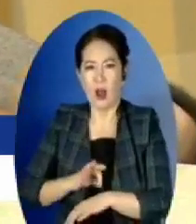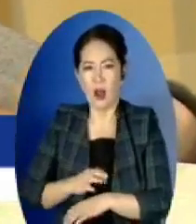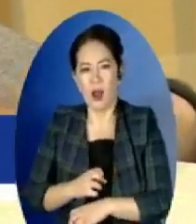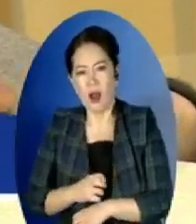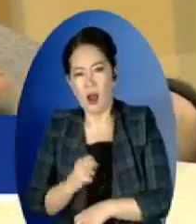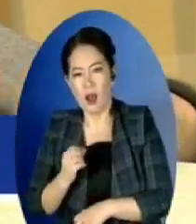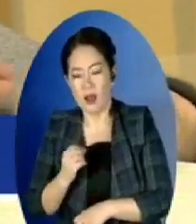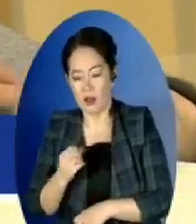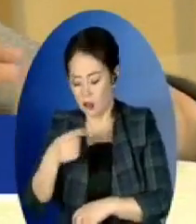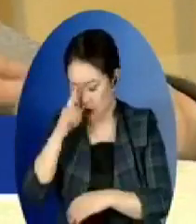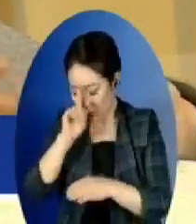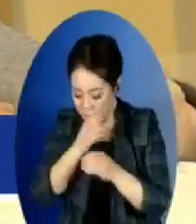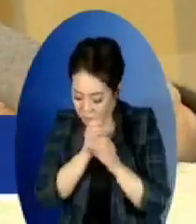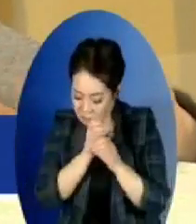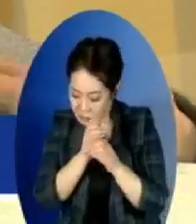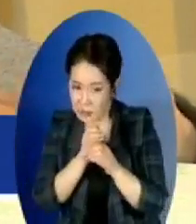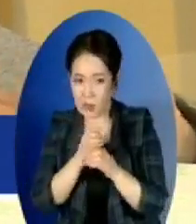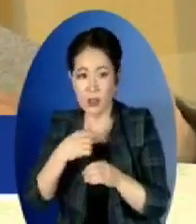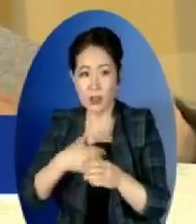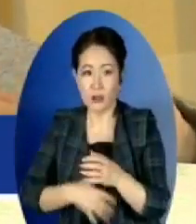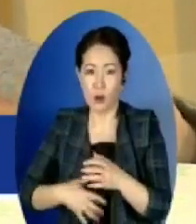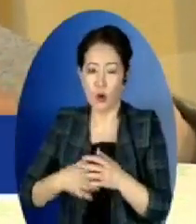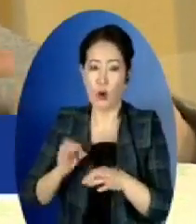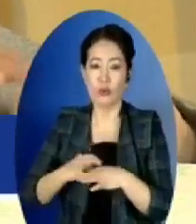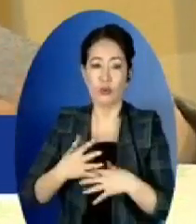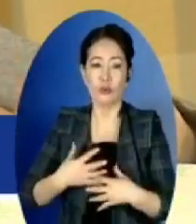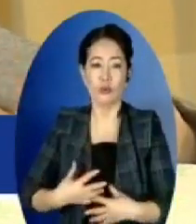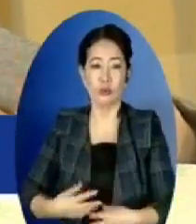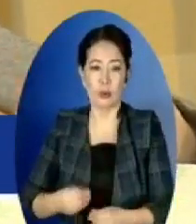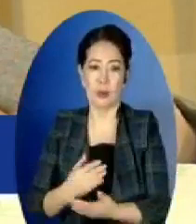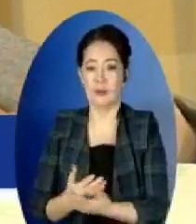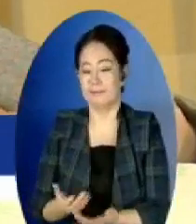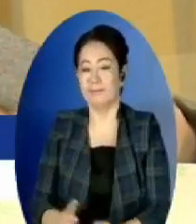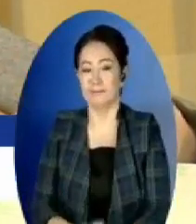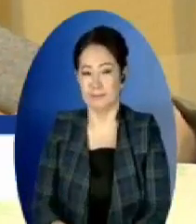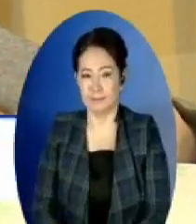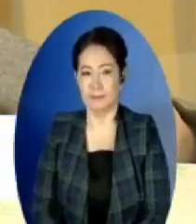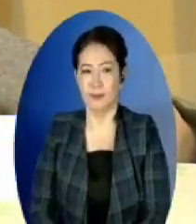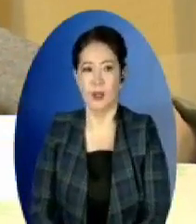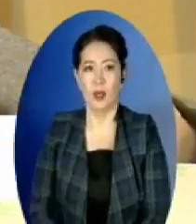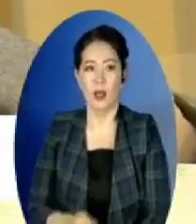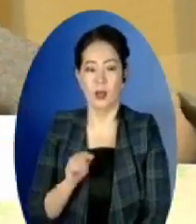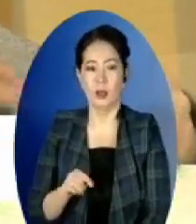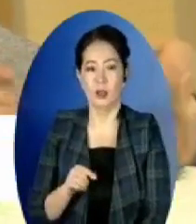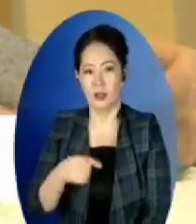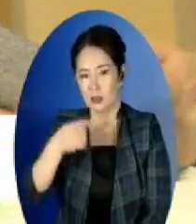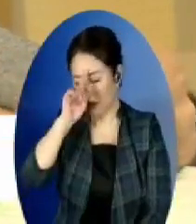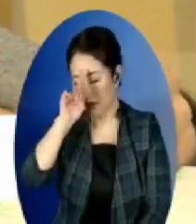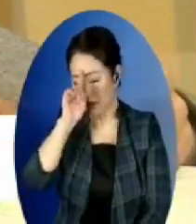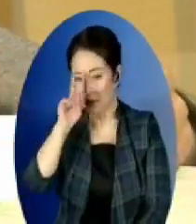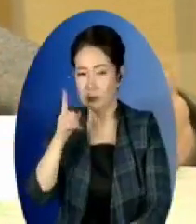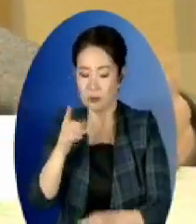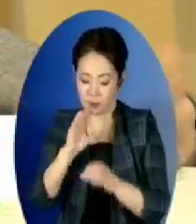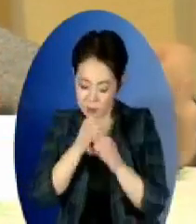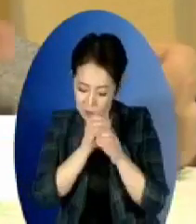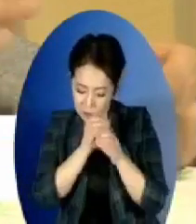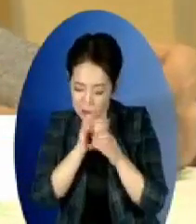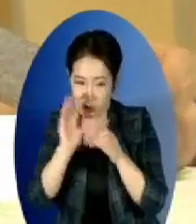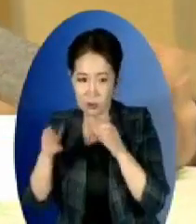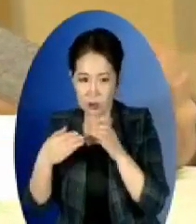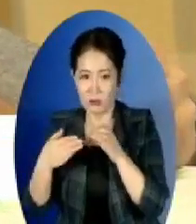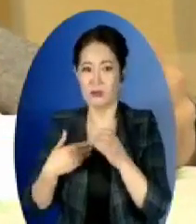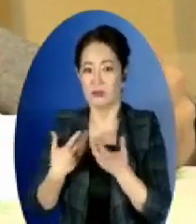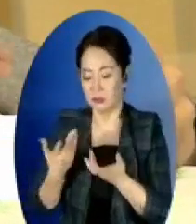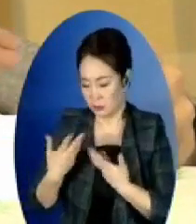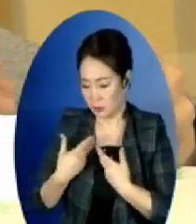одоогор шинжилгээ аваад хевлэг хөдөлбөн гайгүй болоод ингэж байна. тэгээд эмчийн одоо онш тодорсон гэсэн тэгээд эмч